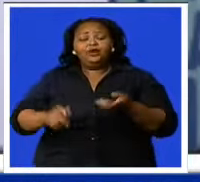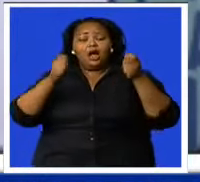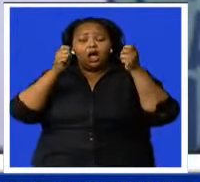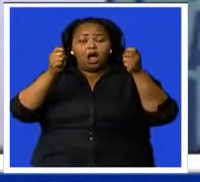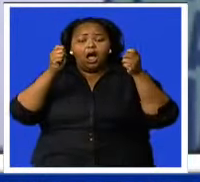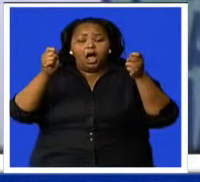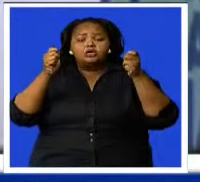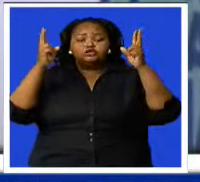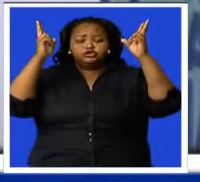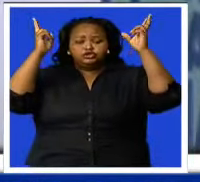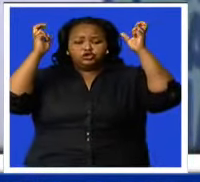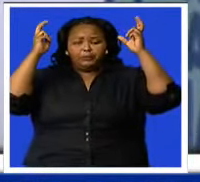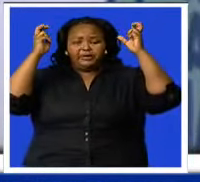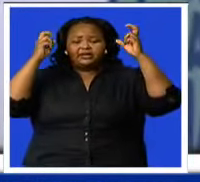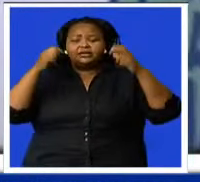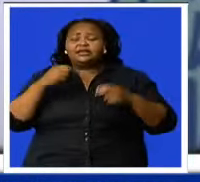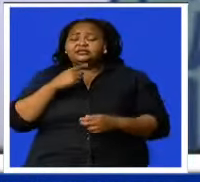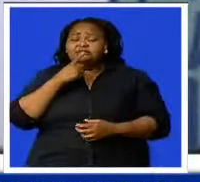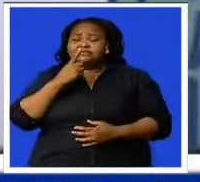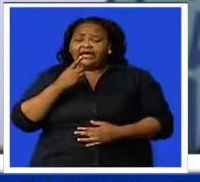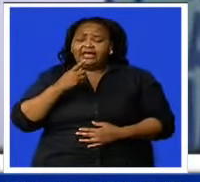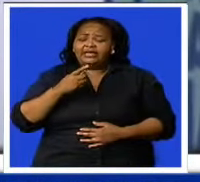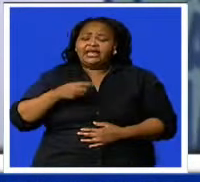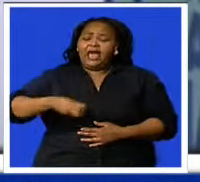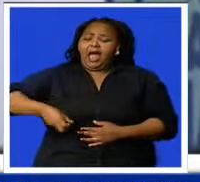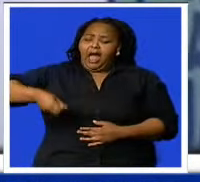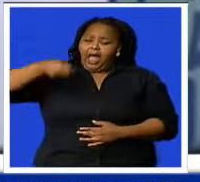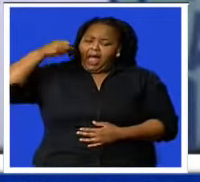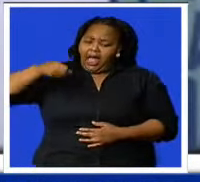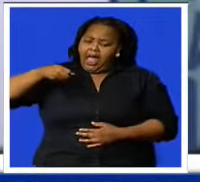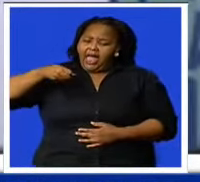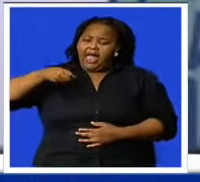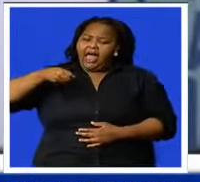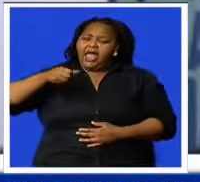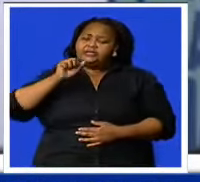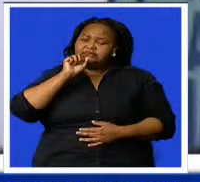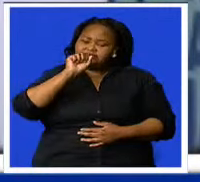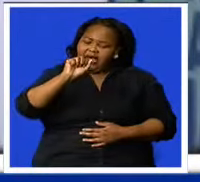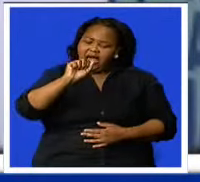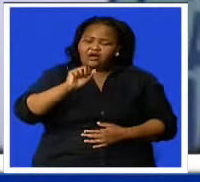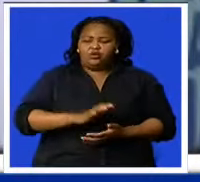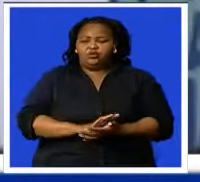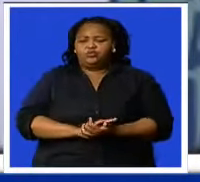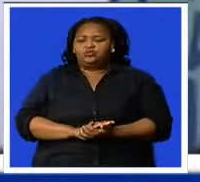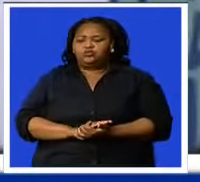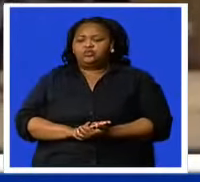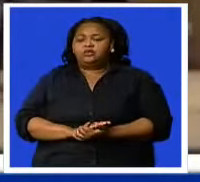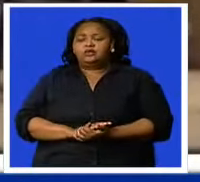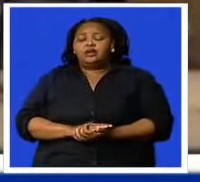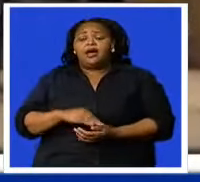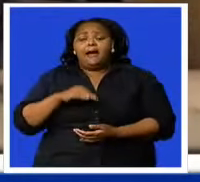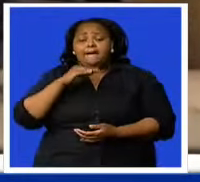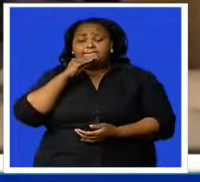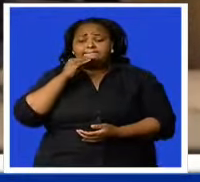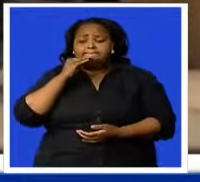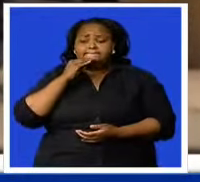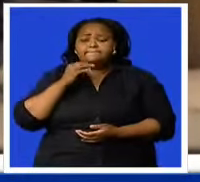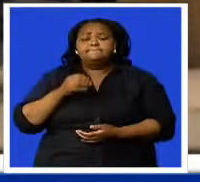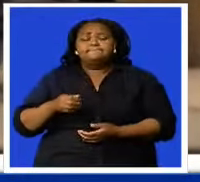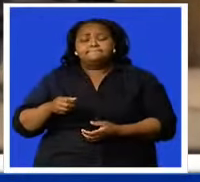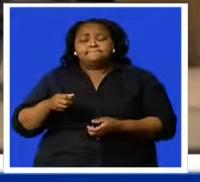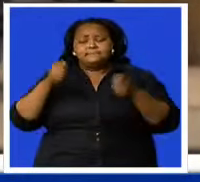sakho nawe. Lo mkhankaso ke lena uyingcenye elenkulu yemkhankaso wa Clean Eswatini.